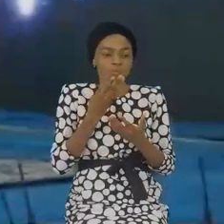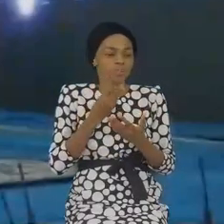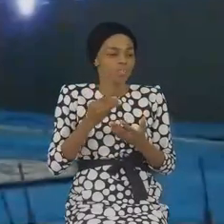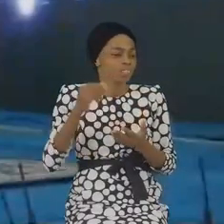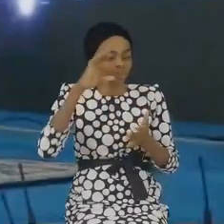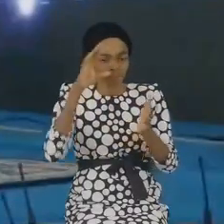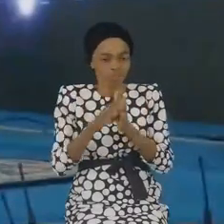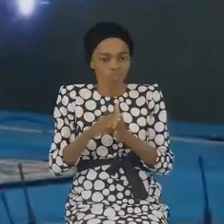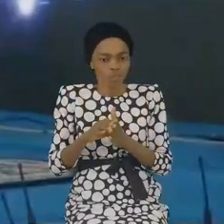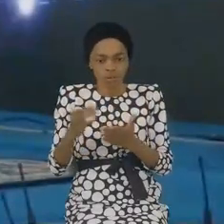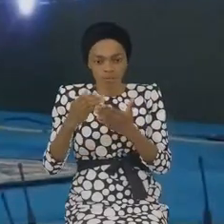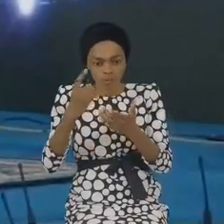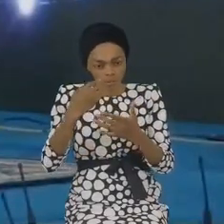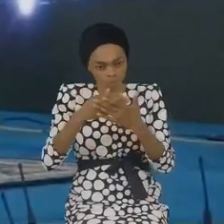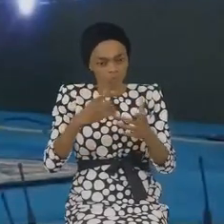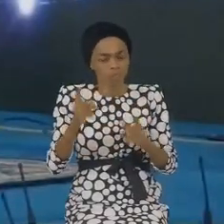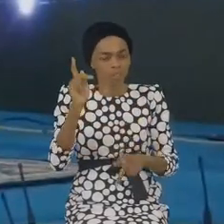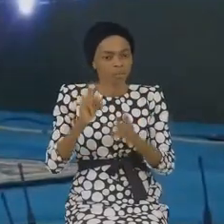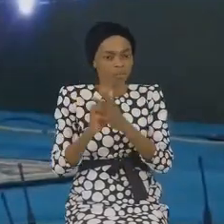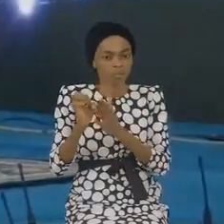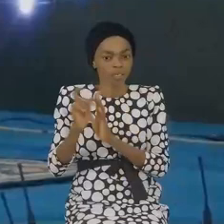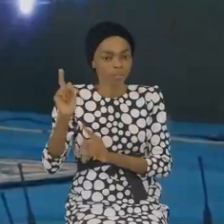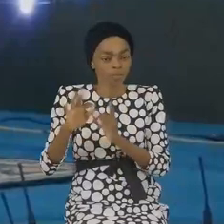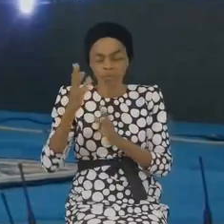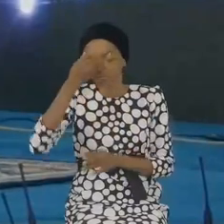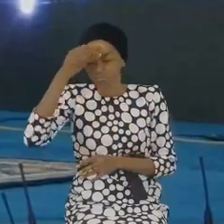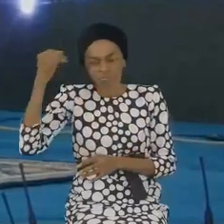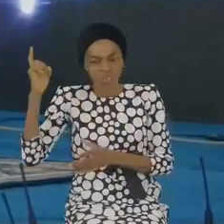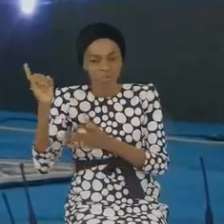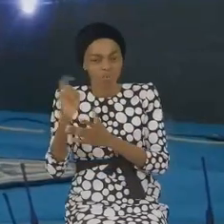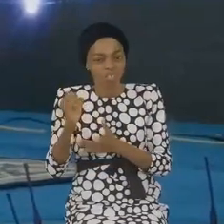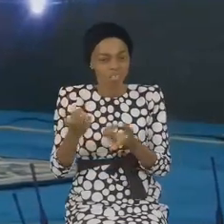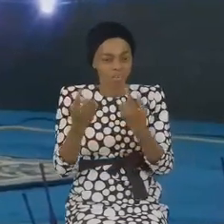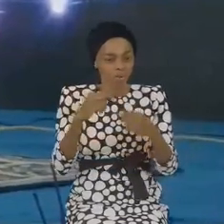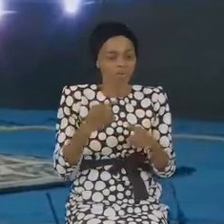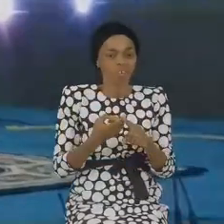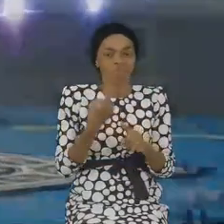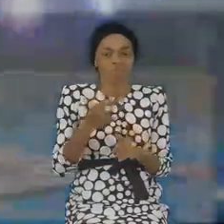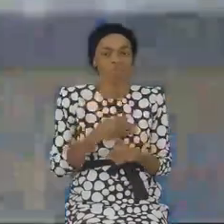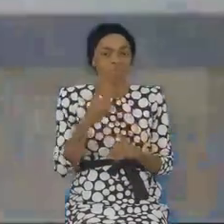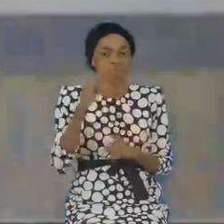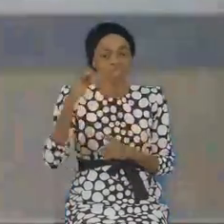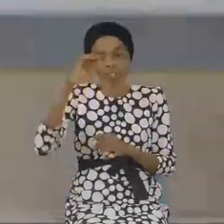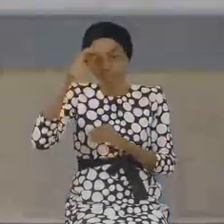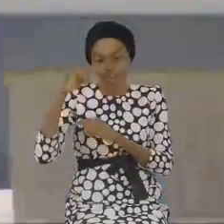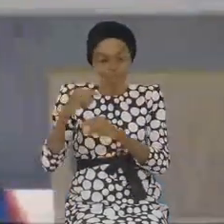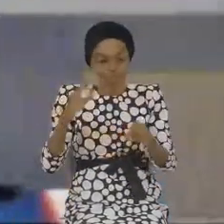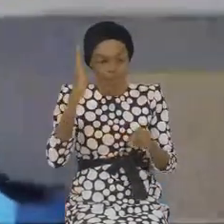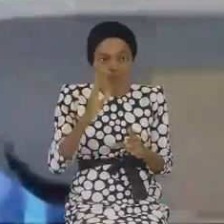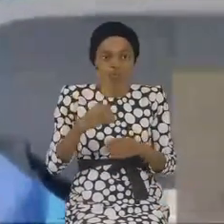peuple afin qu'ils oublient d'où ils viennent et qu'ils désirent